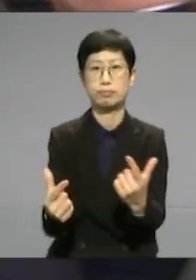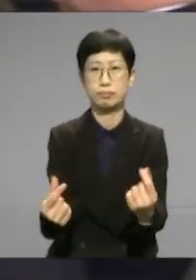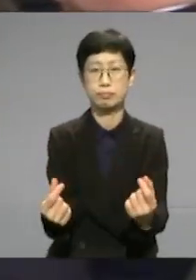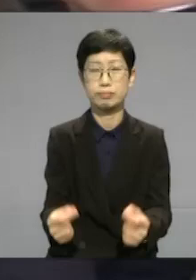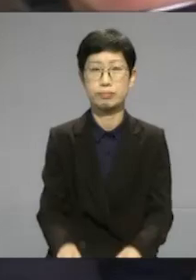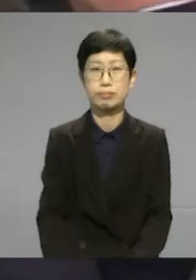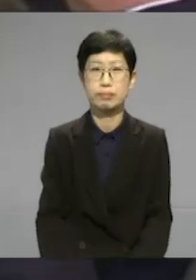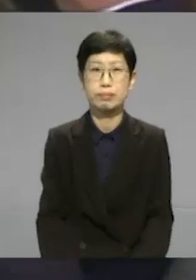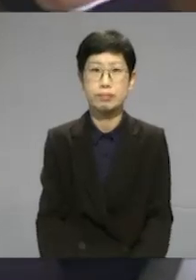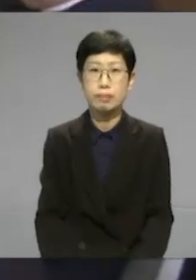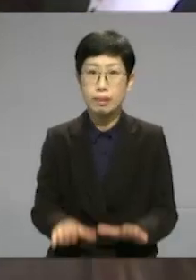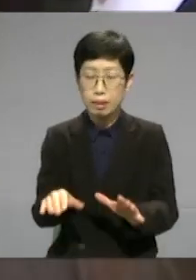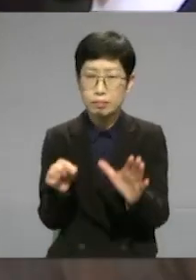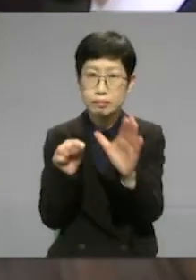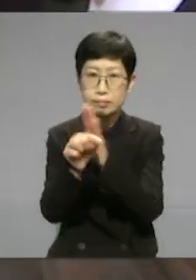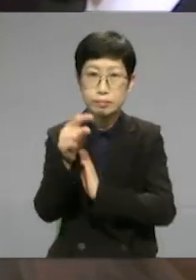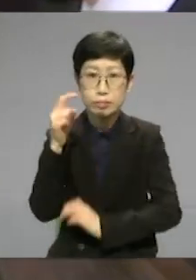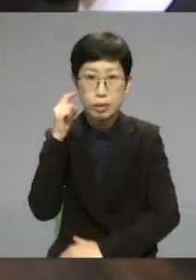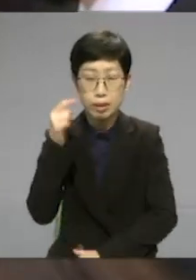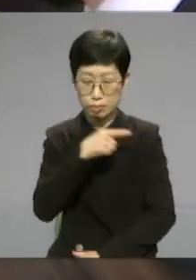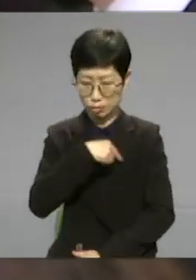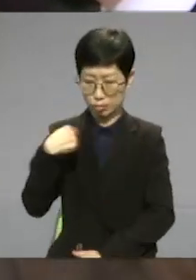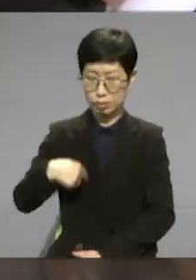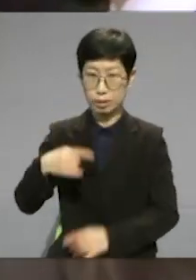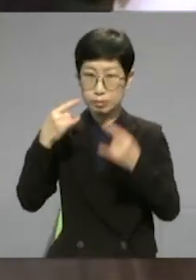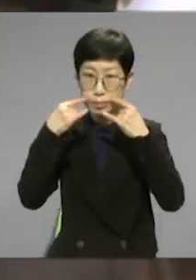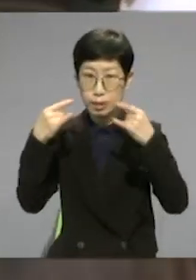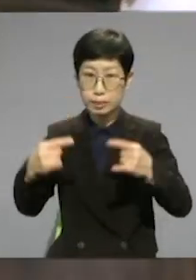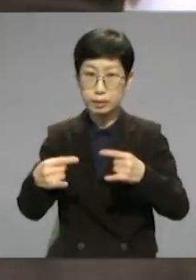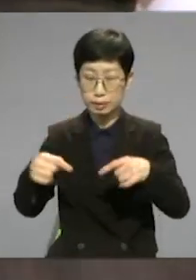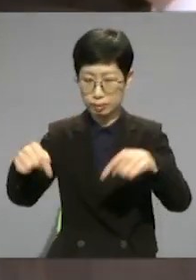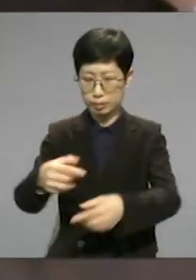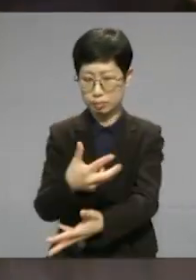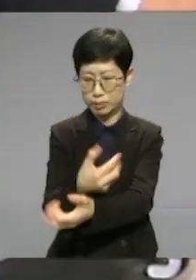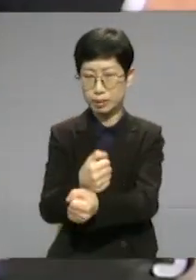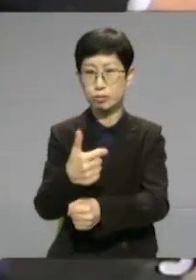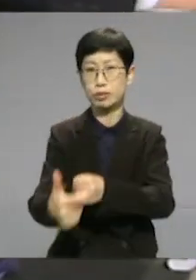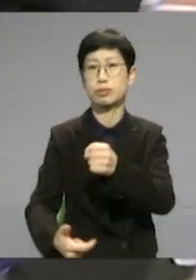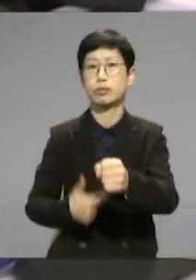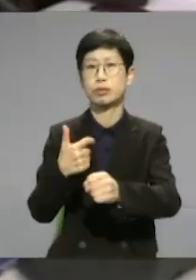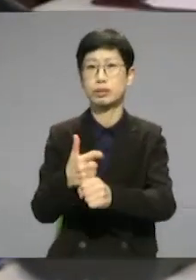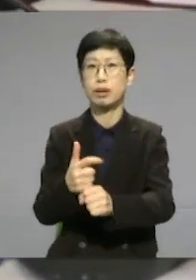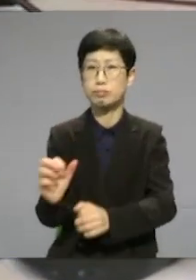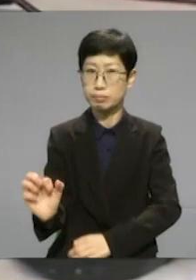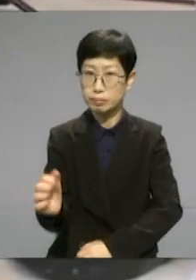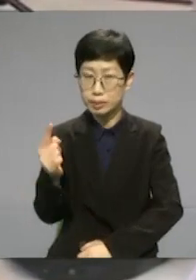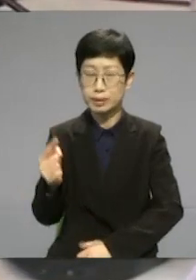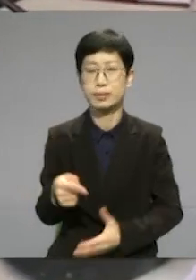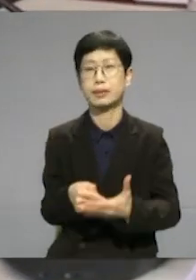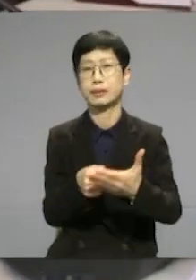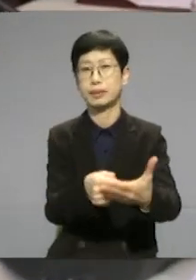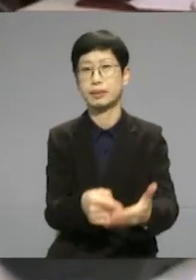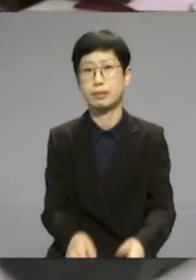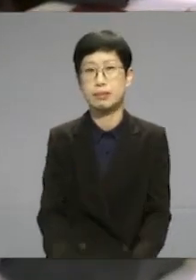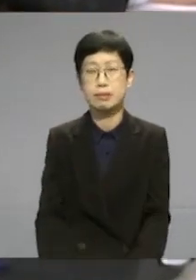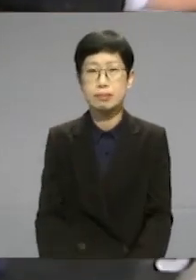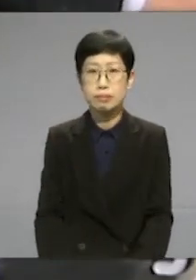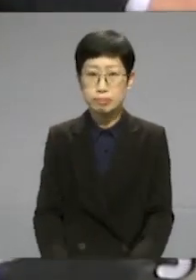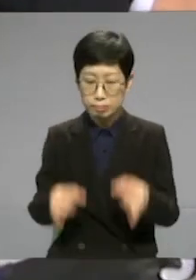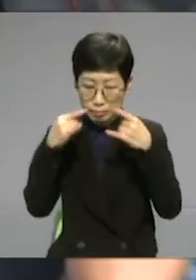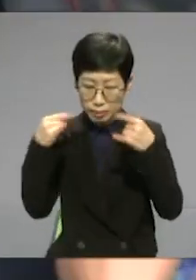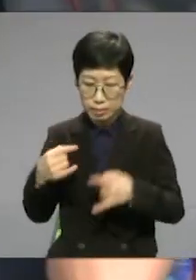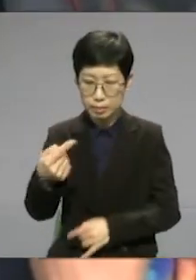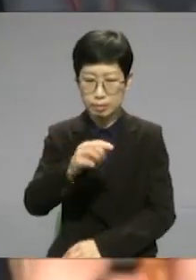전했습니다 이번 방문은 중국과 프랑스의 수교 60주년을 계기로 추진되는 것으로 알려졌습니다 프랑스는